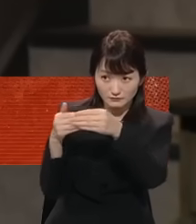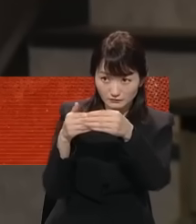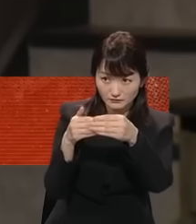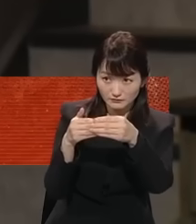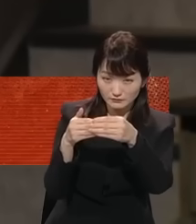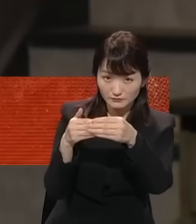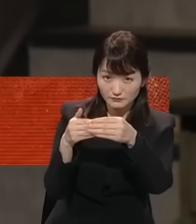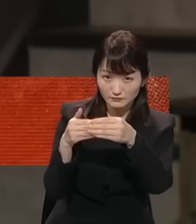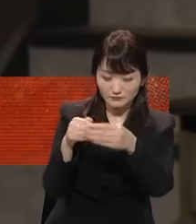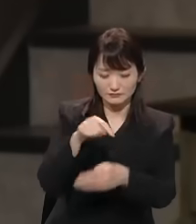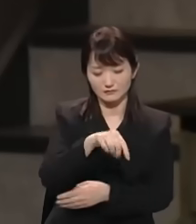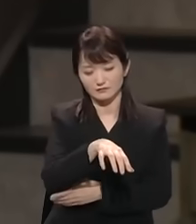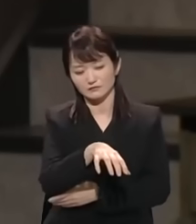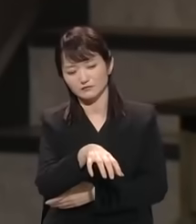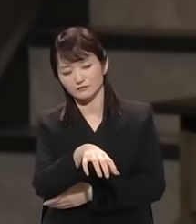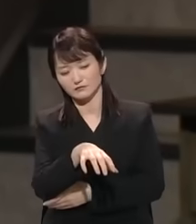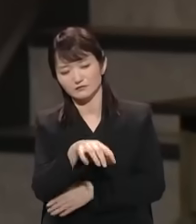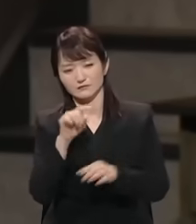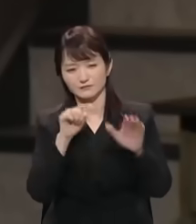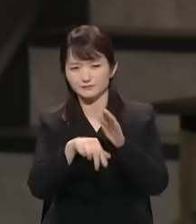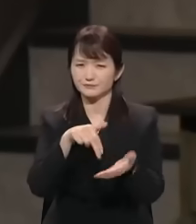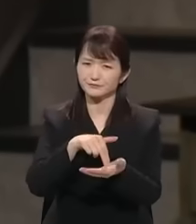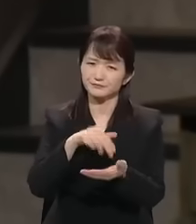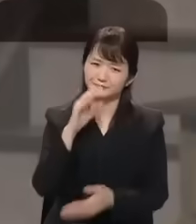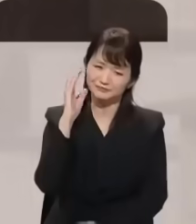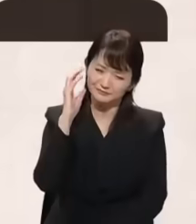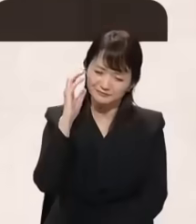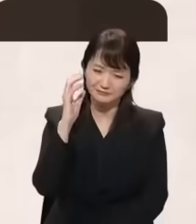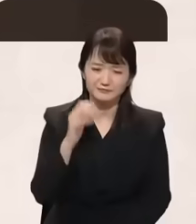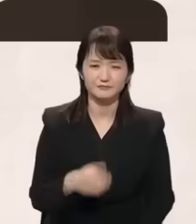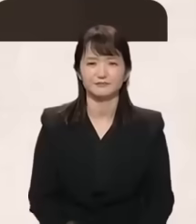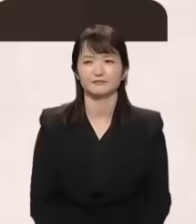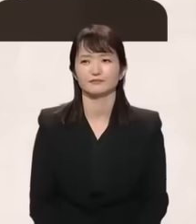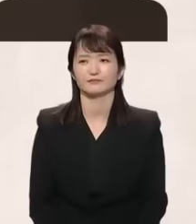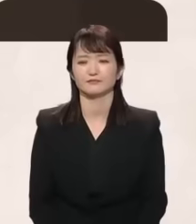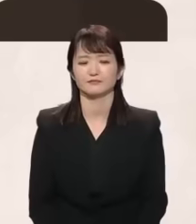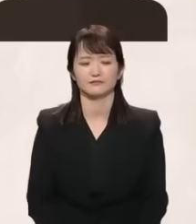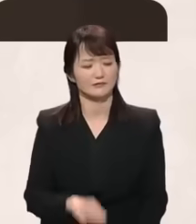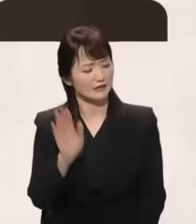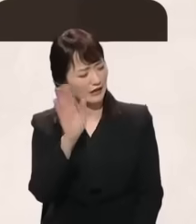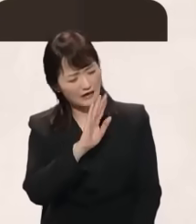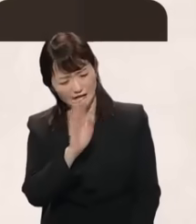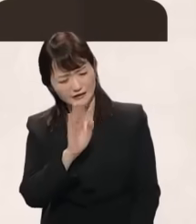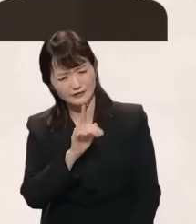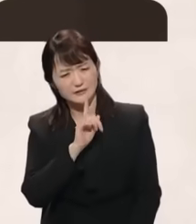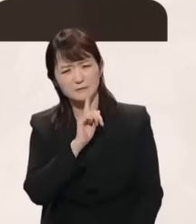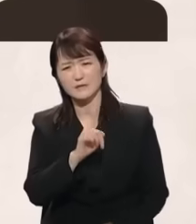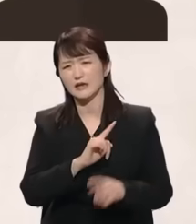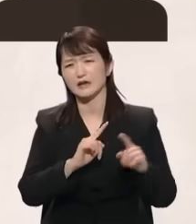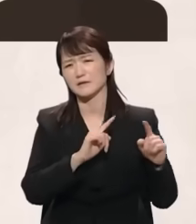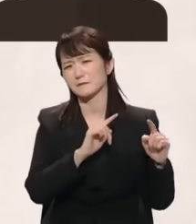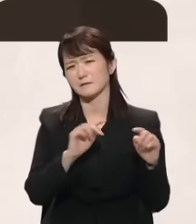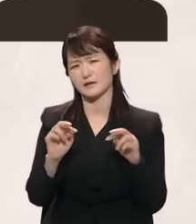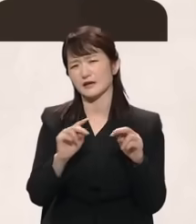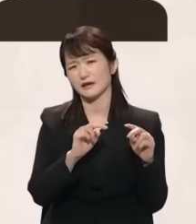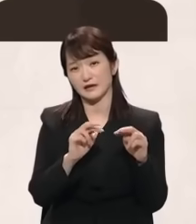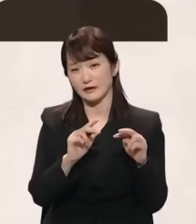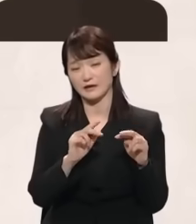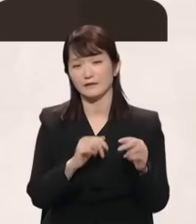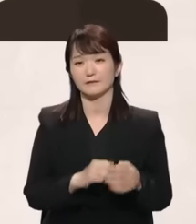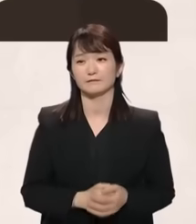아무래도 거기 가게 되면 좀 입장이 곤란해지지 그러니까 뭐 안 간다 간다 옥신각신하고 하는 그런 상황에서